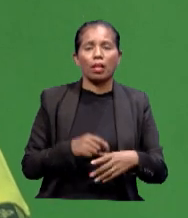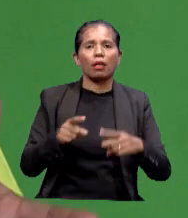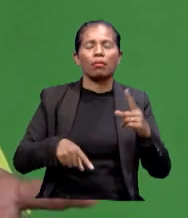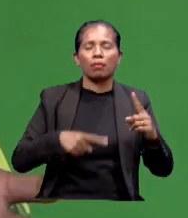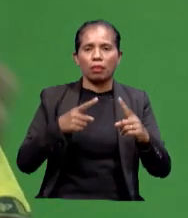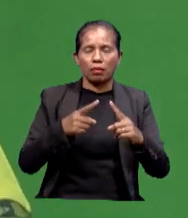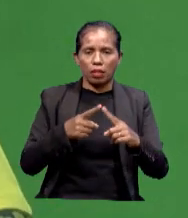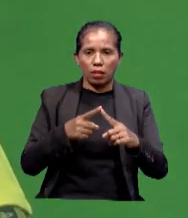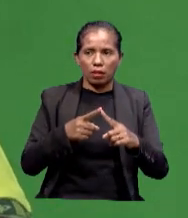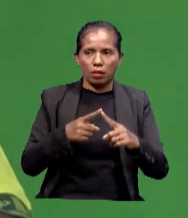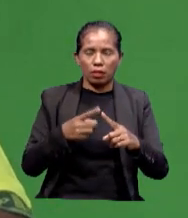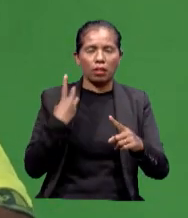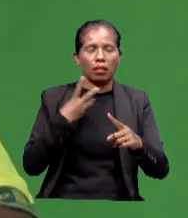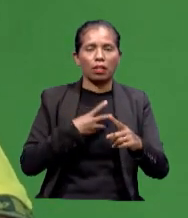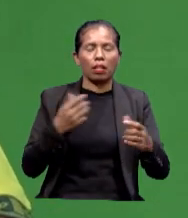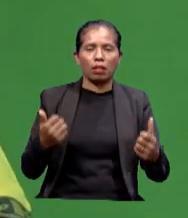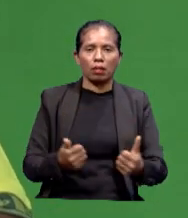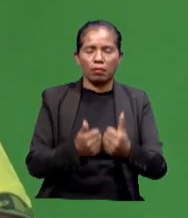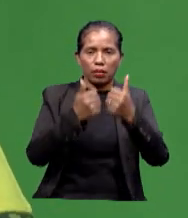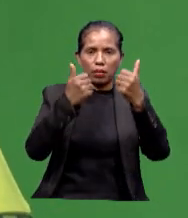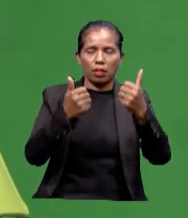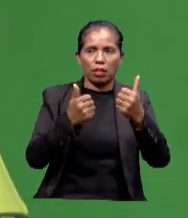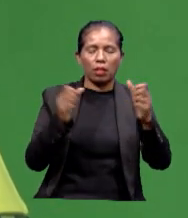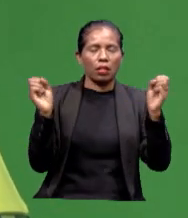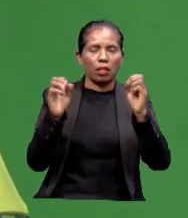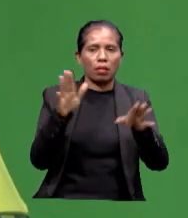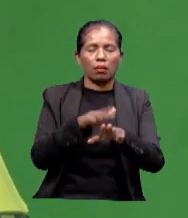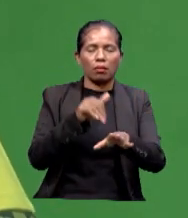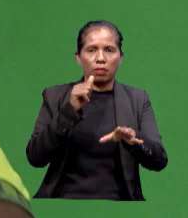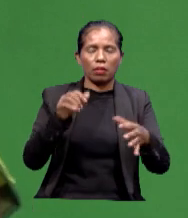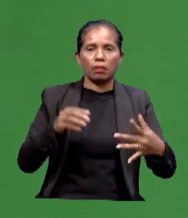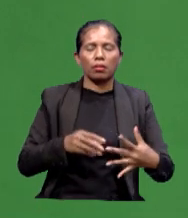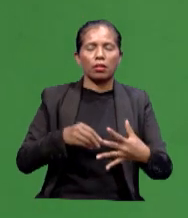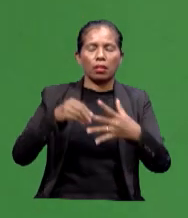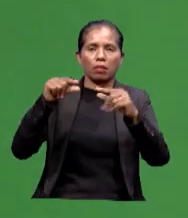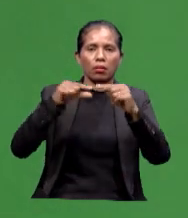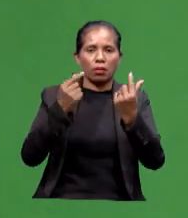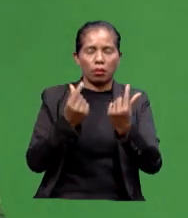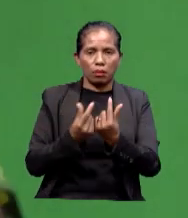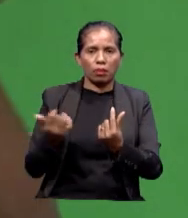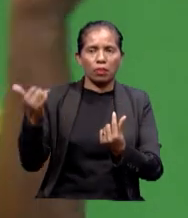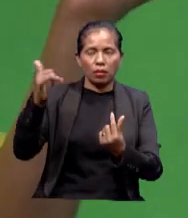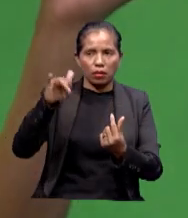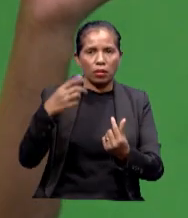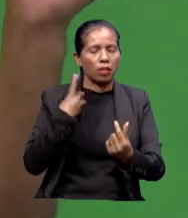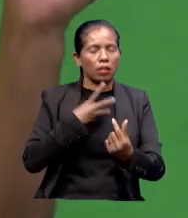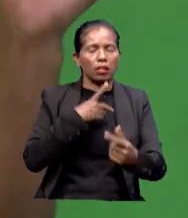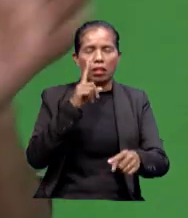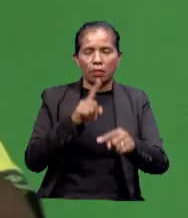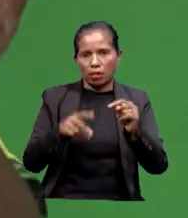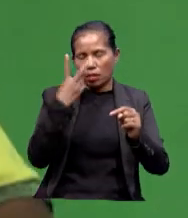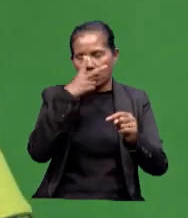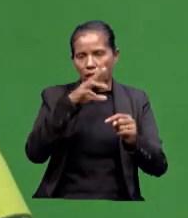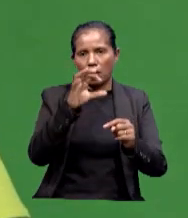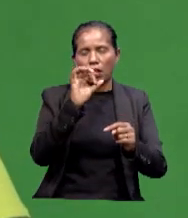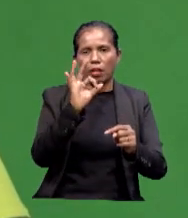liga la konviti ofisial ba klub sira itam itela bela haredi di media sosial